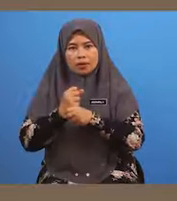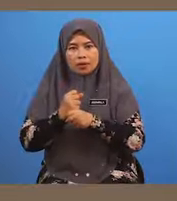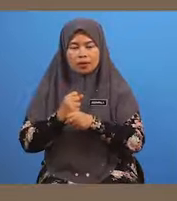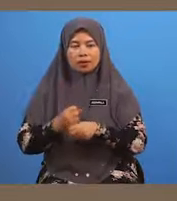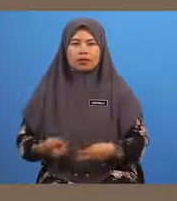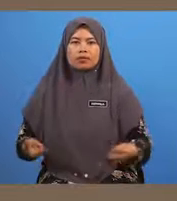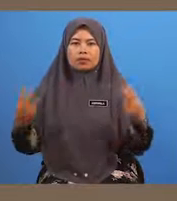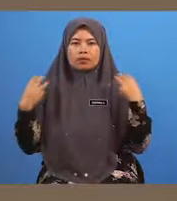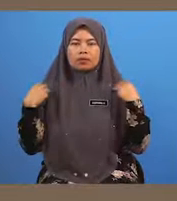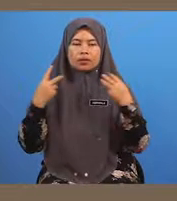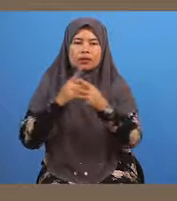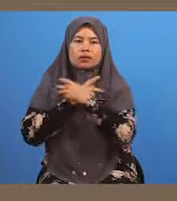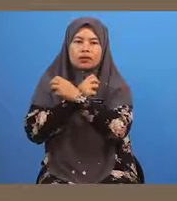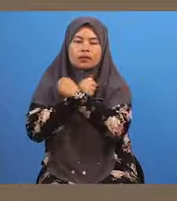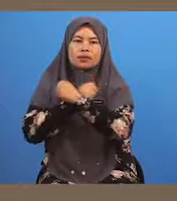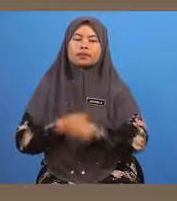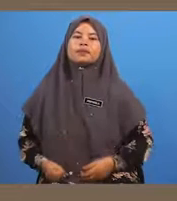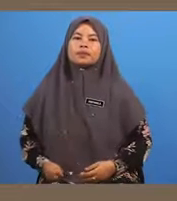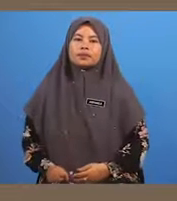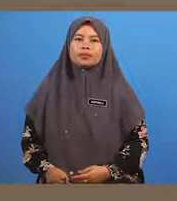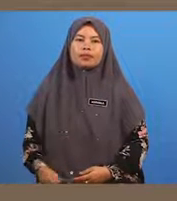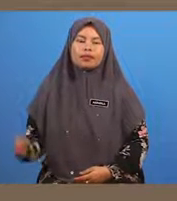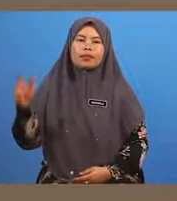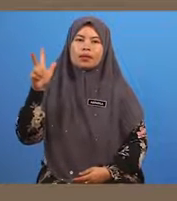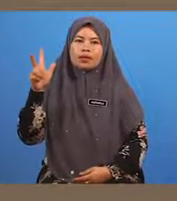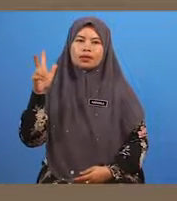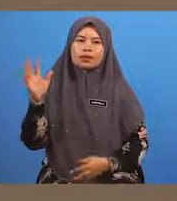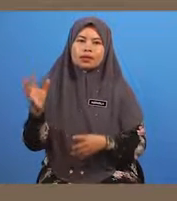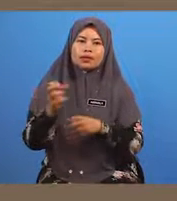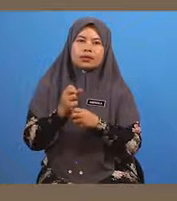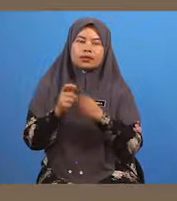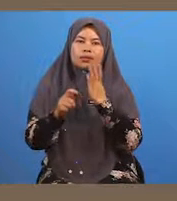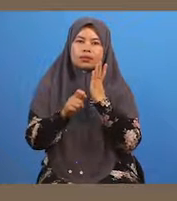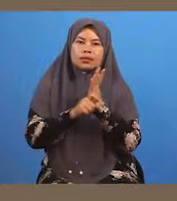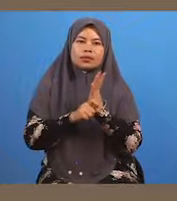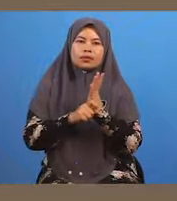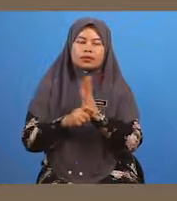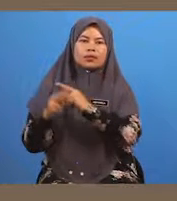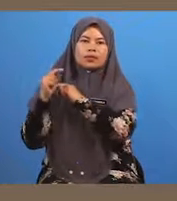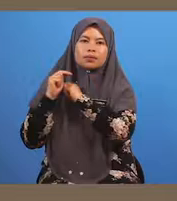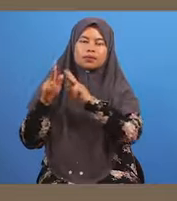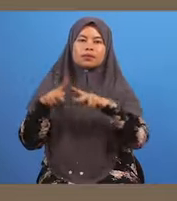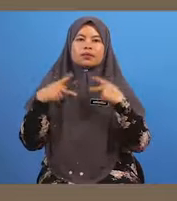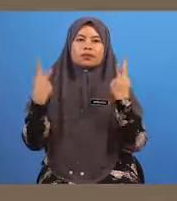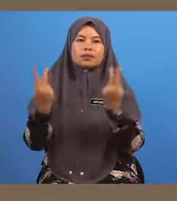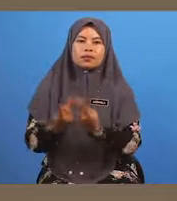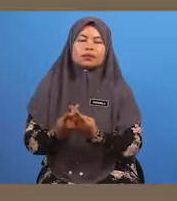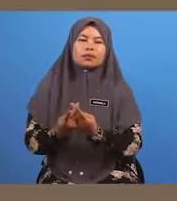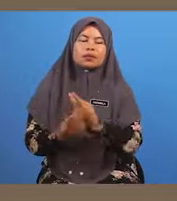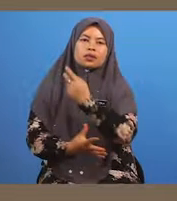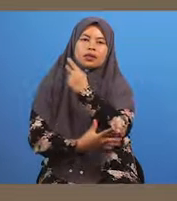mengeratkan silaturahim. Ketiga, menambah beban keluarga yang miskin kerana kehilangan